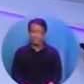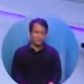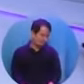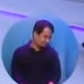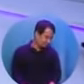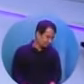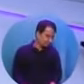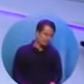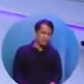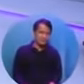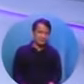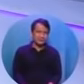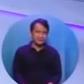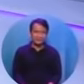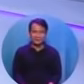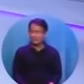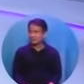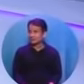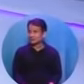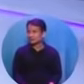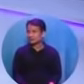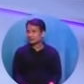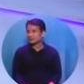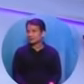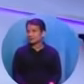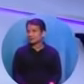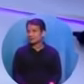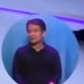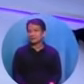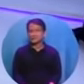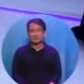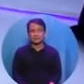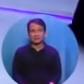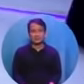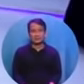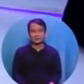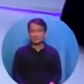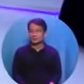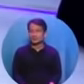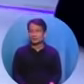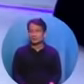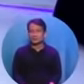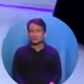wala ka masabi. Sige! Sige. Okay, 1, 2, 3.